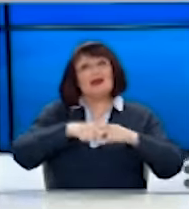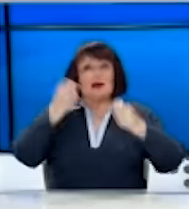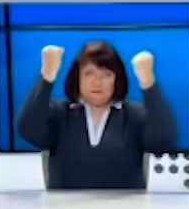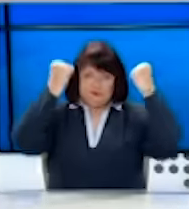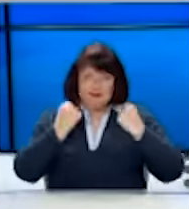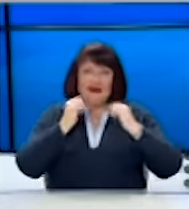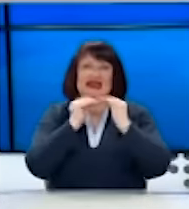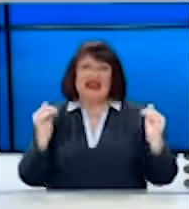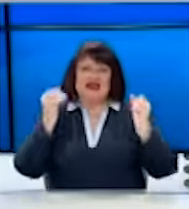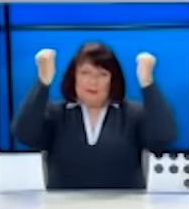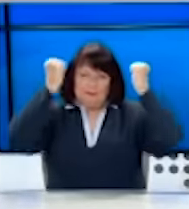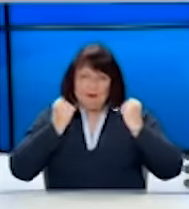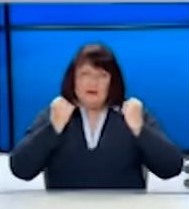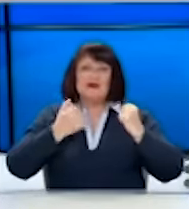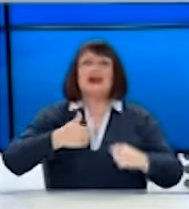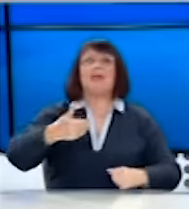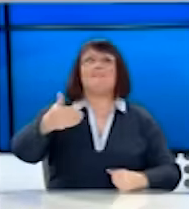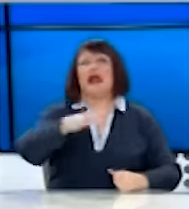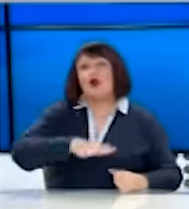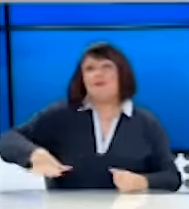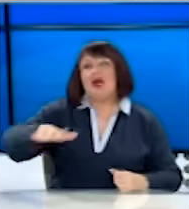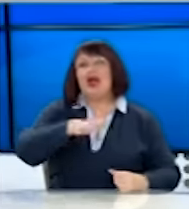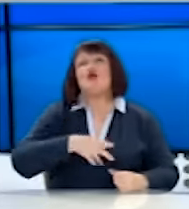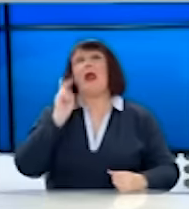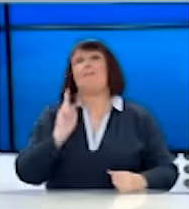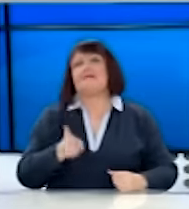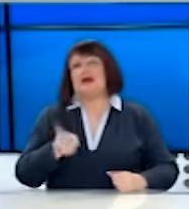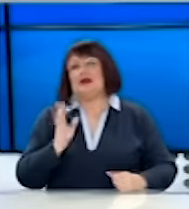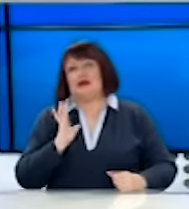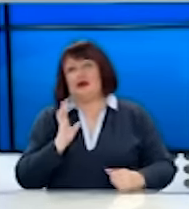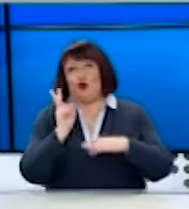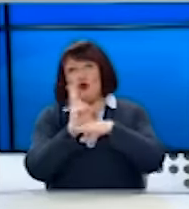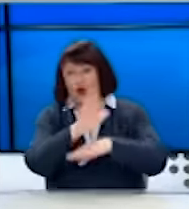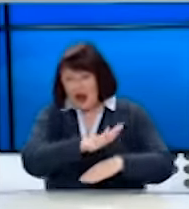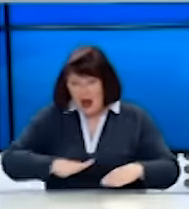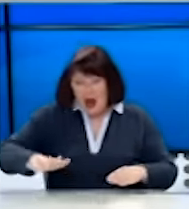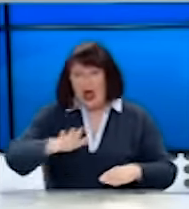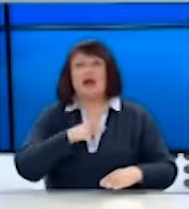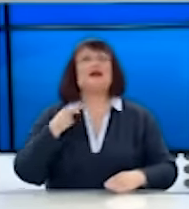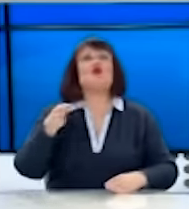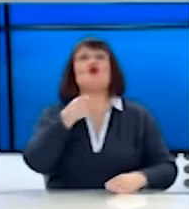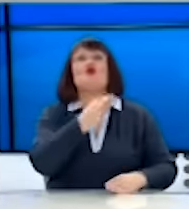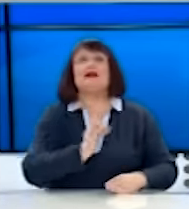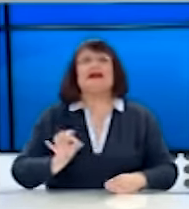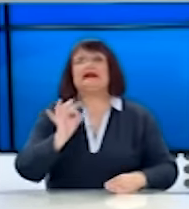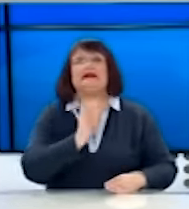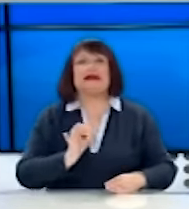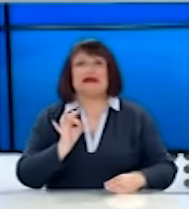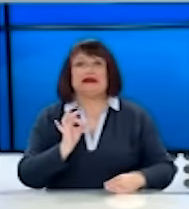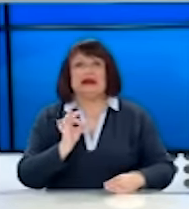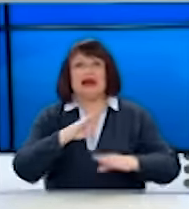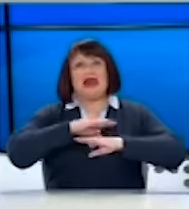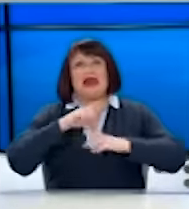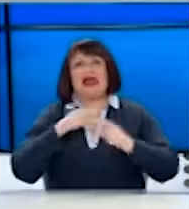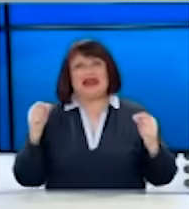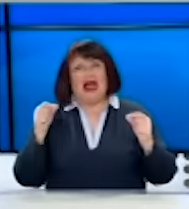την ειρήνη και το μέλλον των λαών της περιοχής. Σε αυτόν τον οδικό χάρτη που καθορίστηκε στη Σύνοδο του ΝΑΤΟ